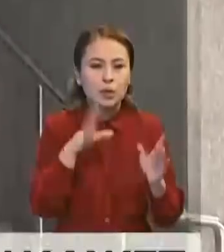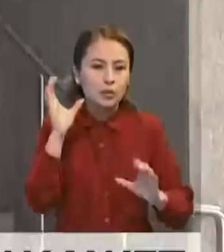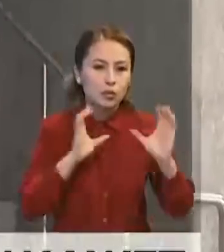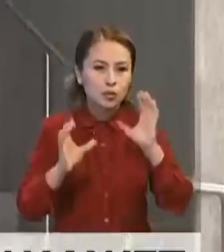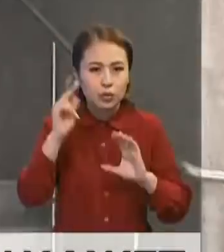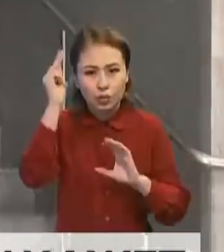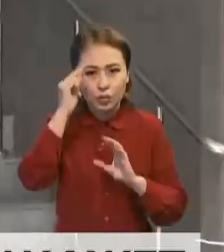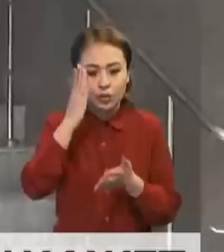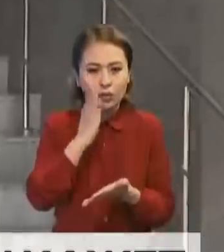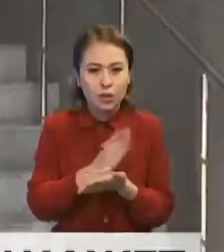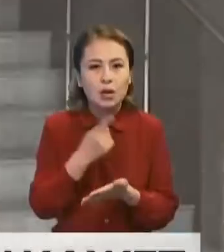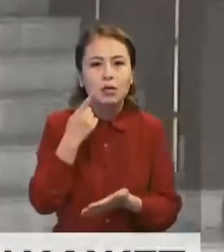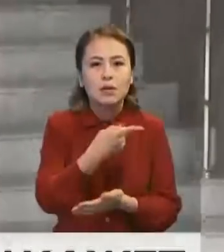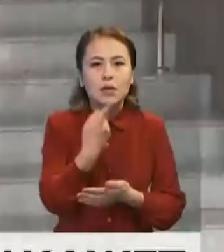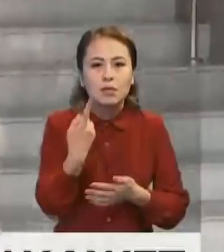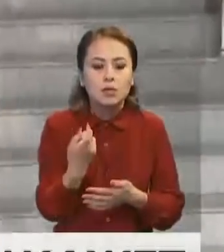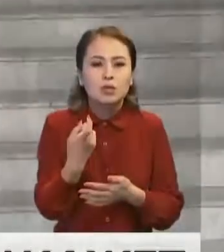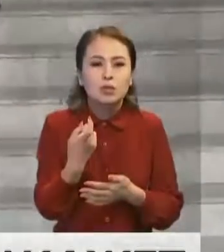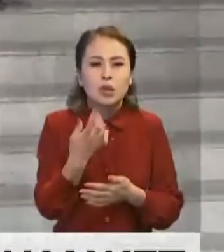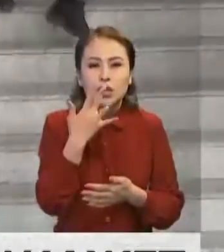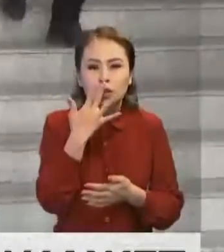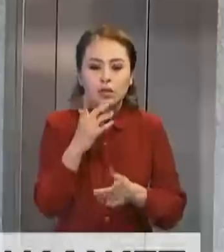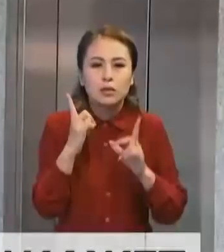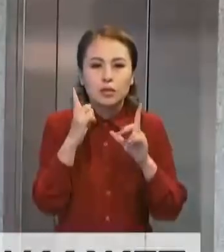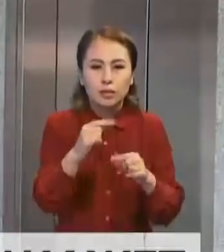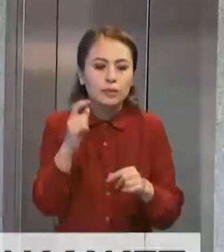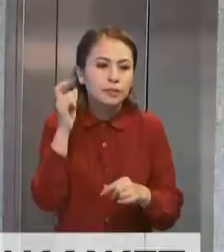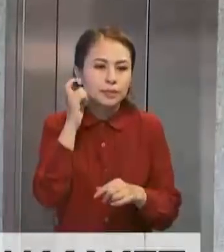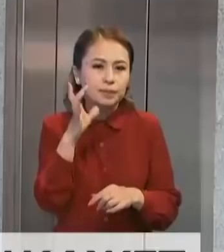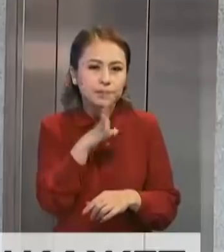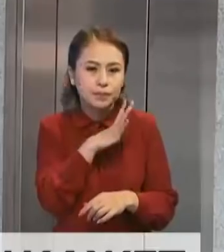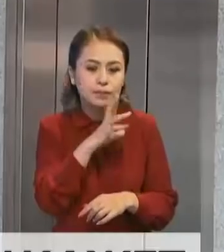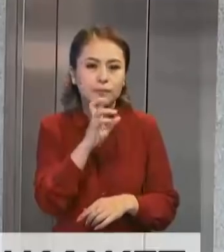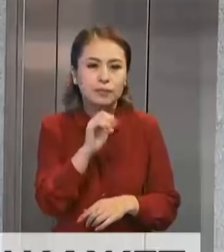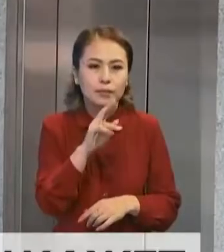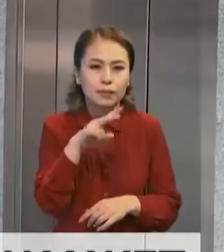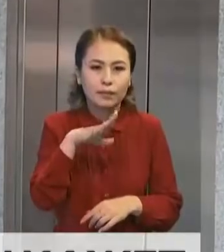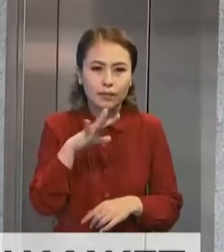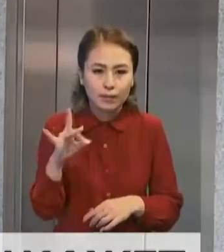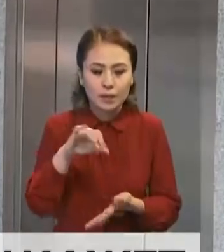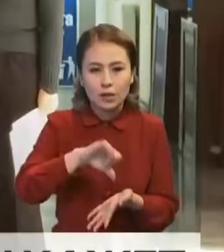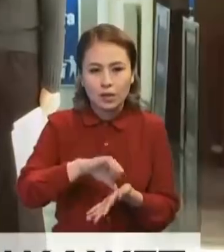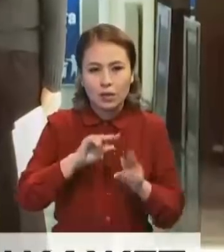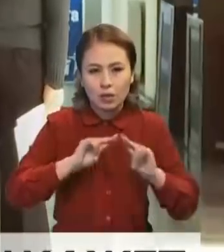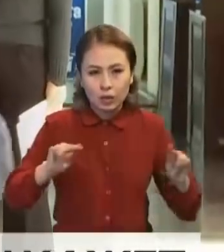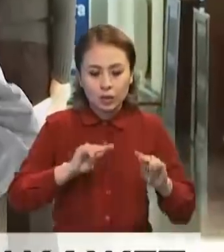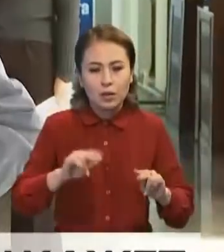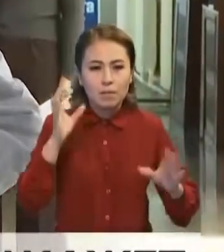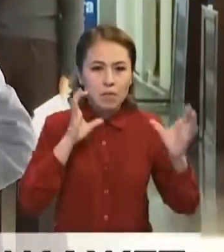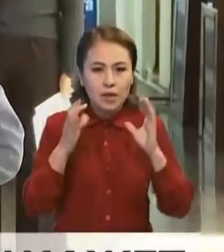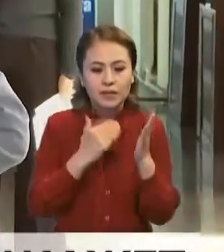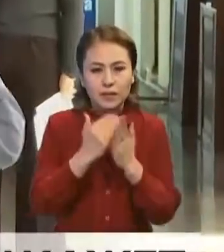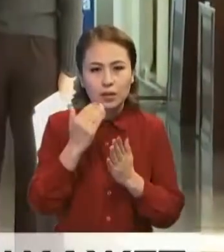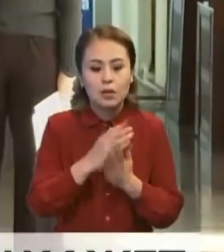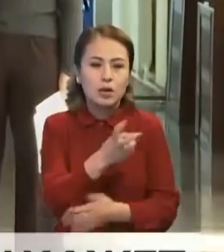оқиды. Оның 1100-ден астамы шетелдік жастар. Бакалавриат негізінде 8 бағытта білім беріледі. Магистратура мен